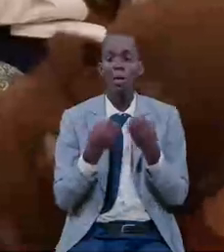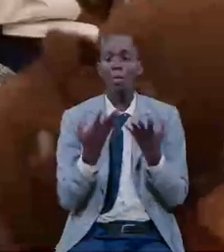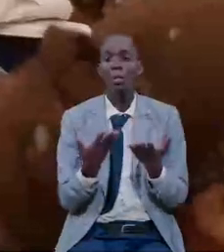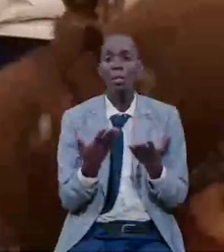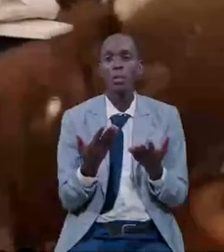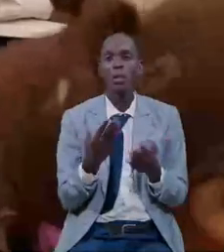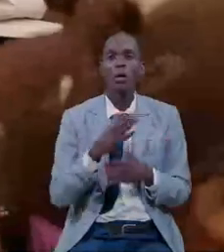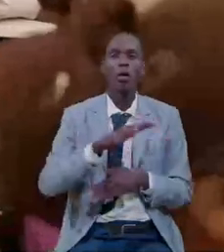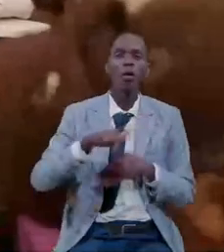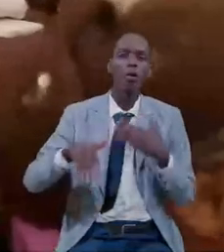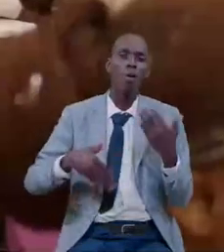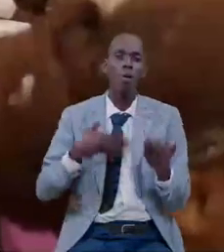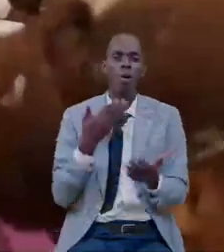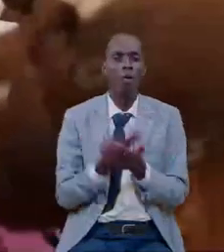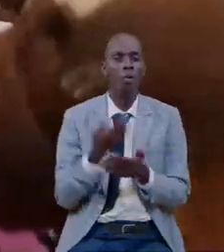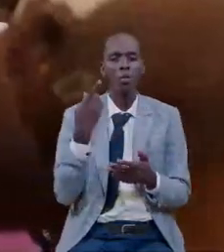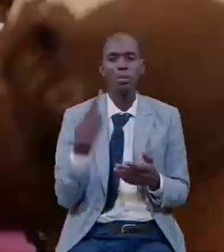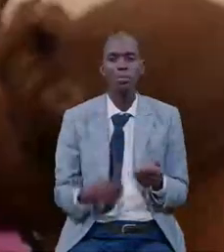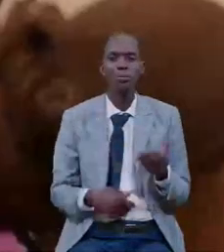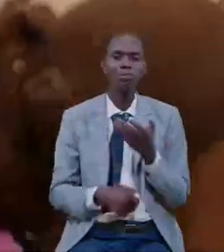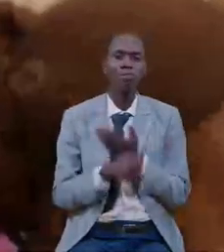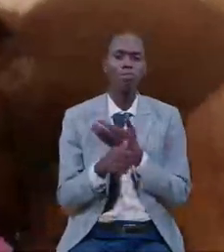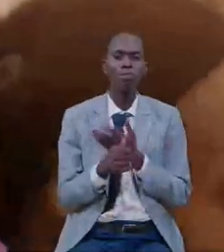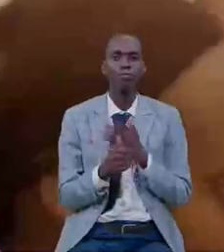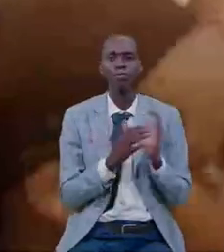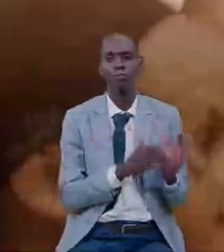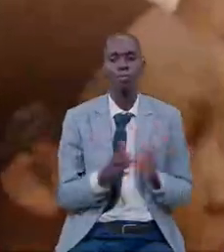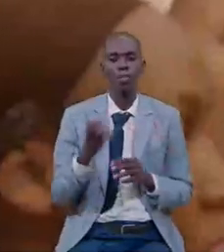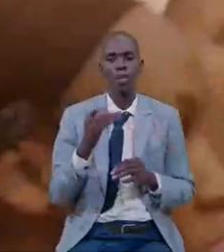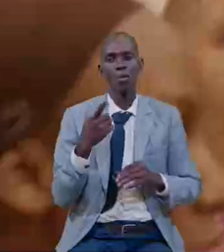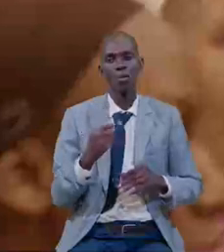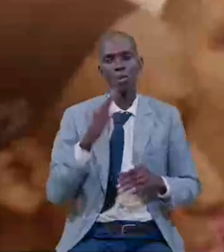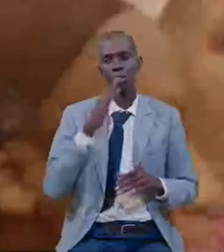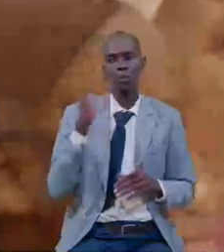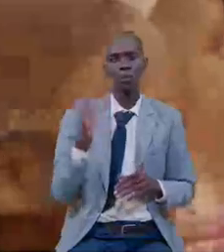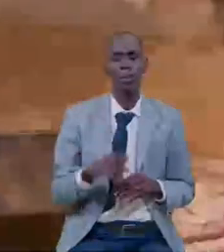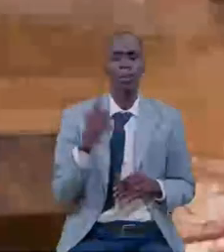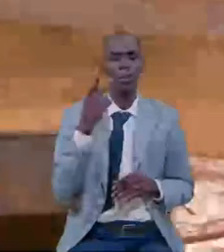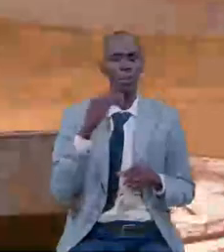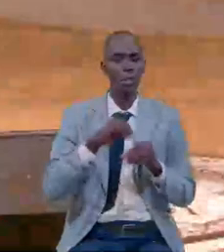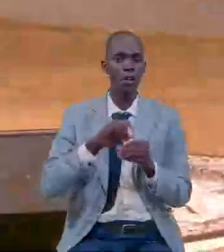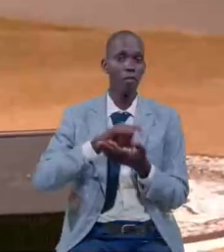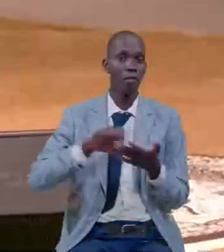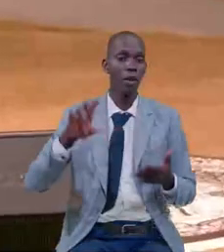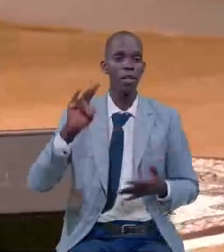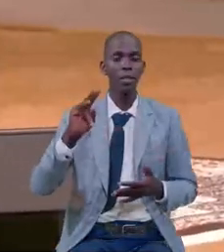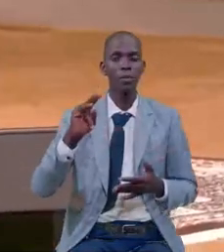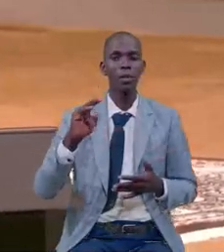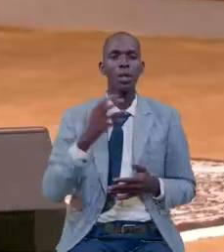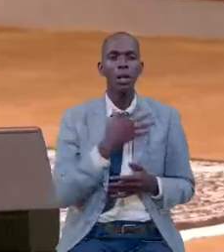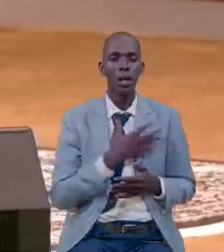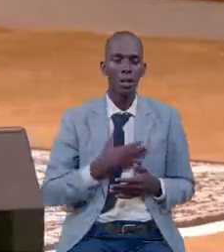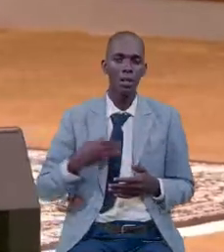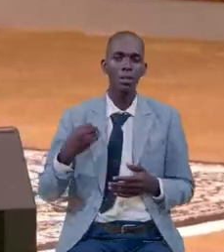Tous les traits enflammés du malin. Verset 17.